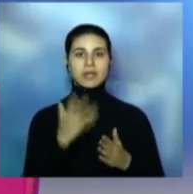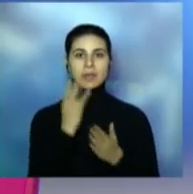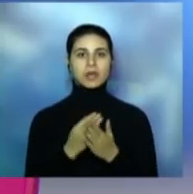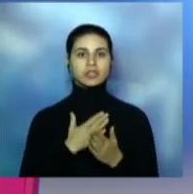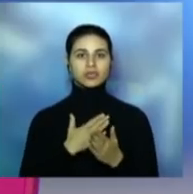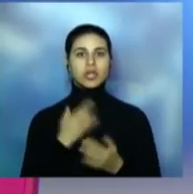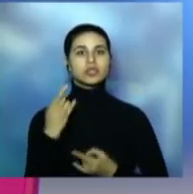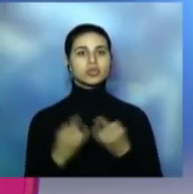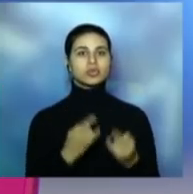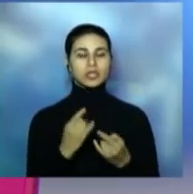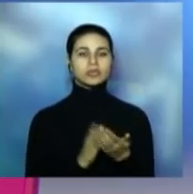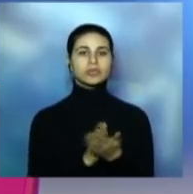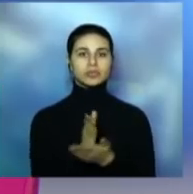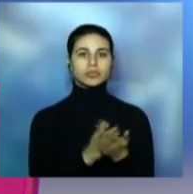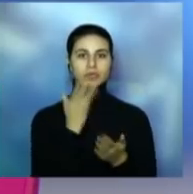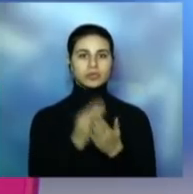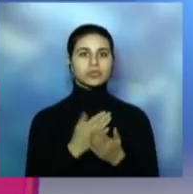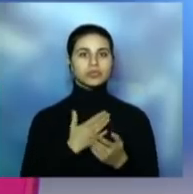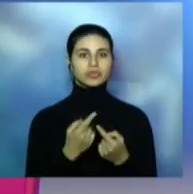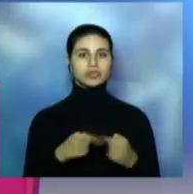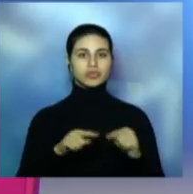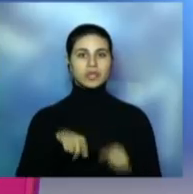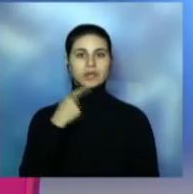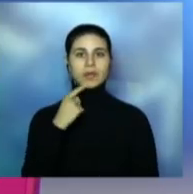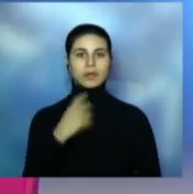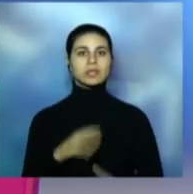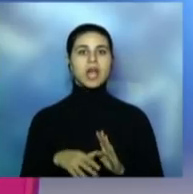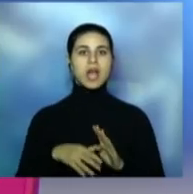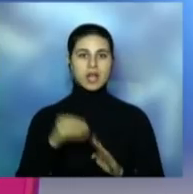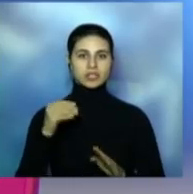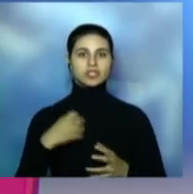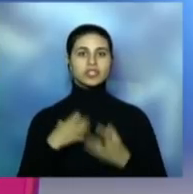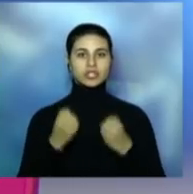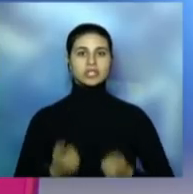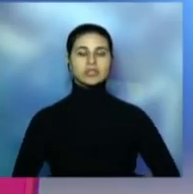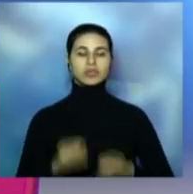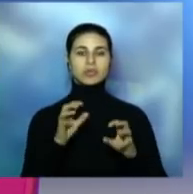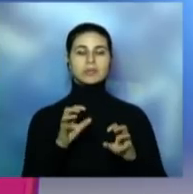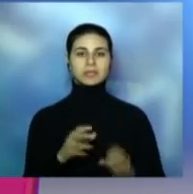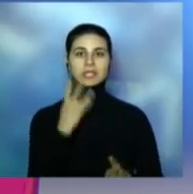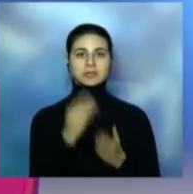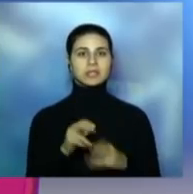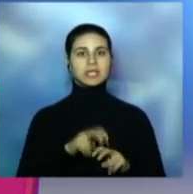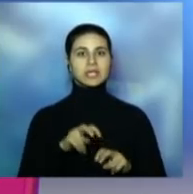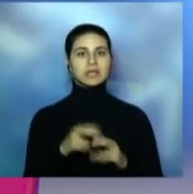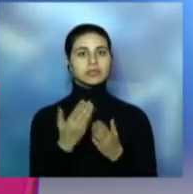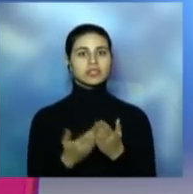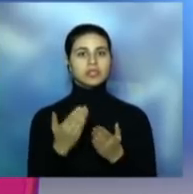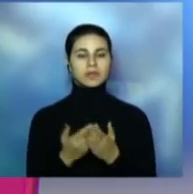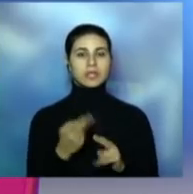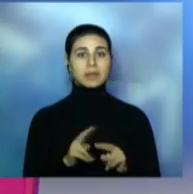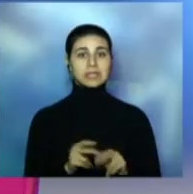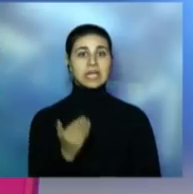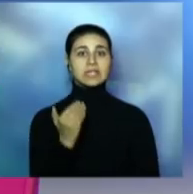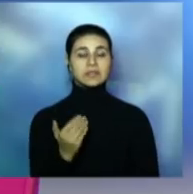სტუდიაში. წლების მანძილზე ჩვენ ვამბობდით აირჩიეთ ჯანსაღი ცხოვრების წესი პირადი ექიმის რჩევით და ამისათვის არაერთ